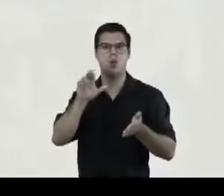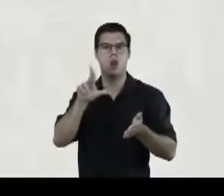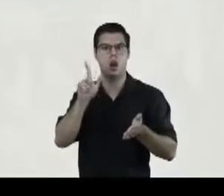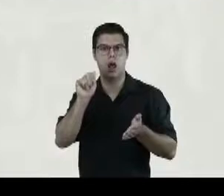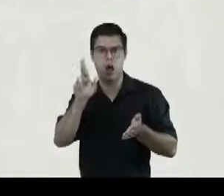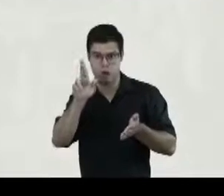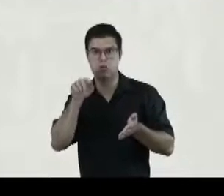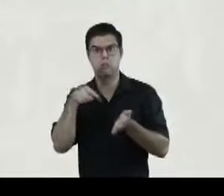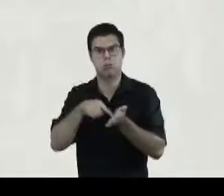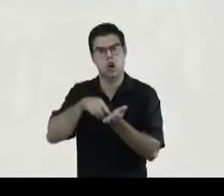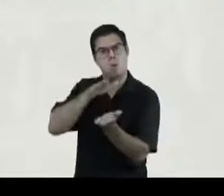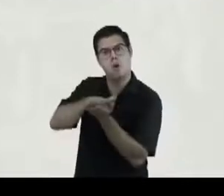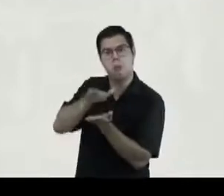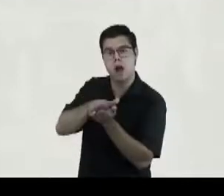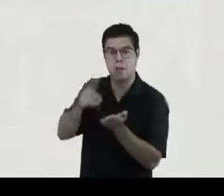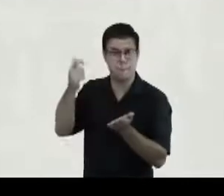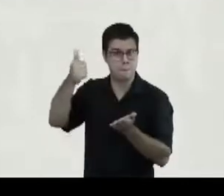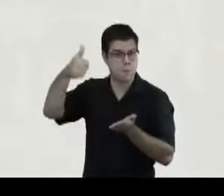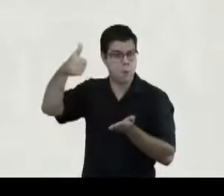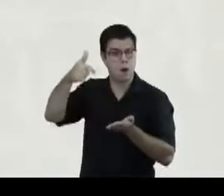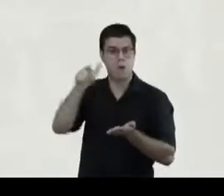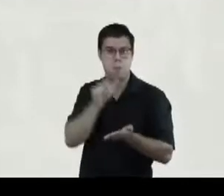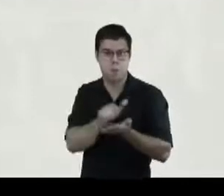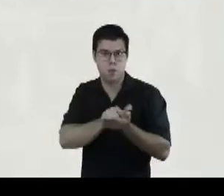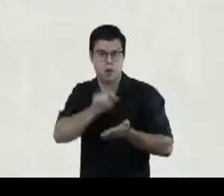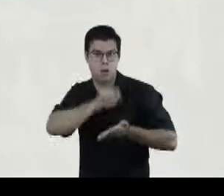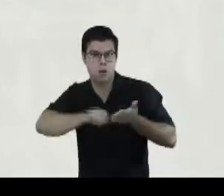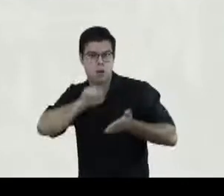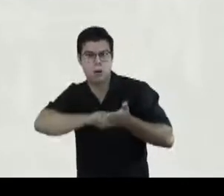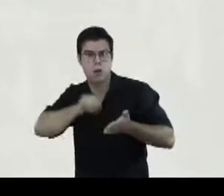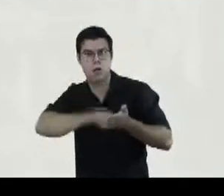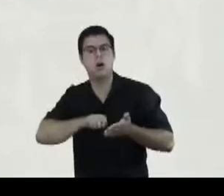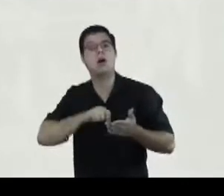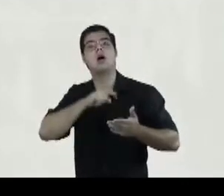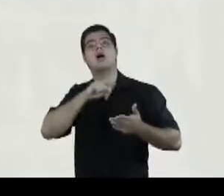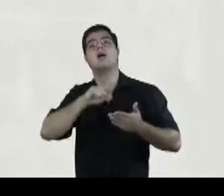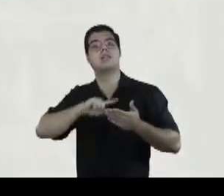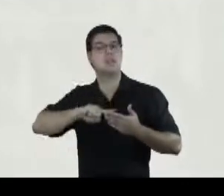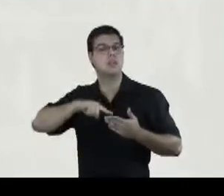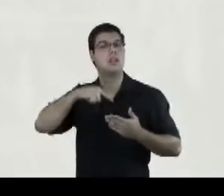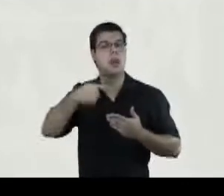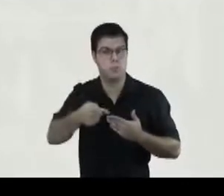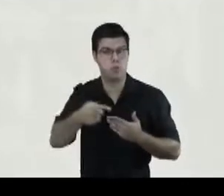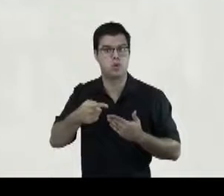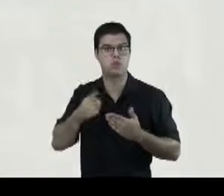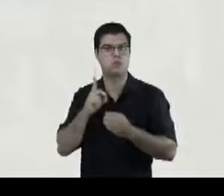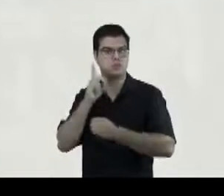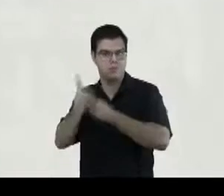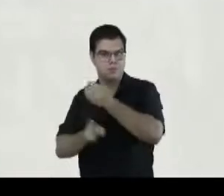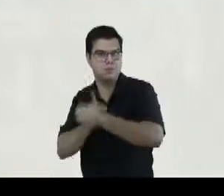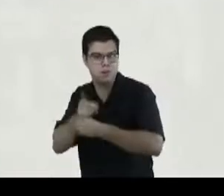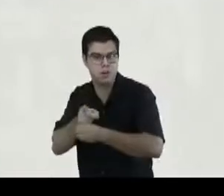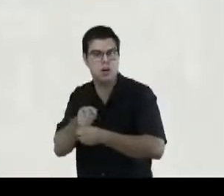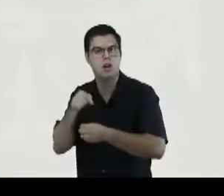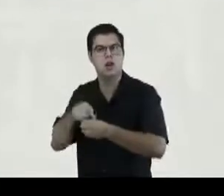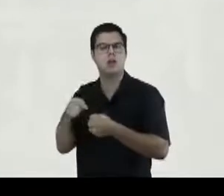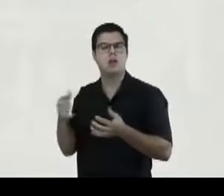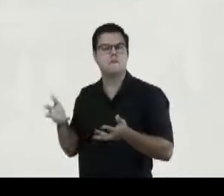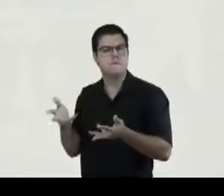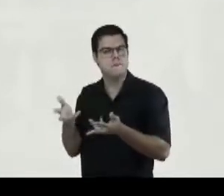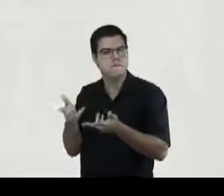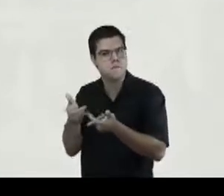puis finalement ça a été mis en ligne et c'est enrichi petit à petit en ligne. Donc je